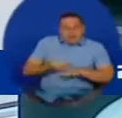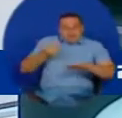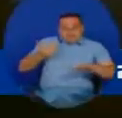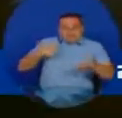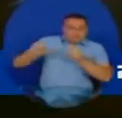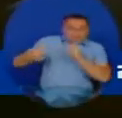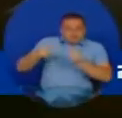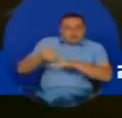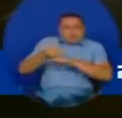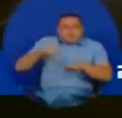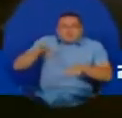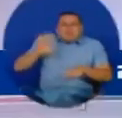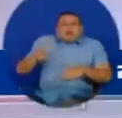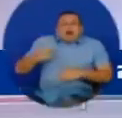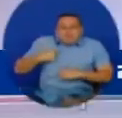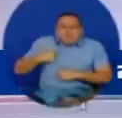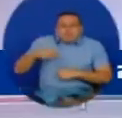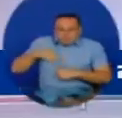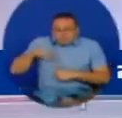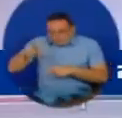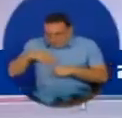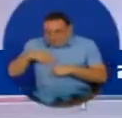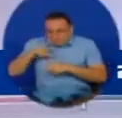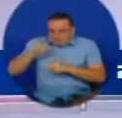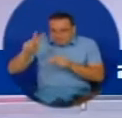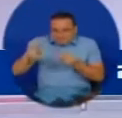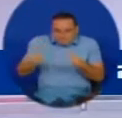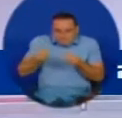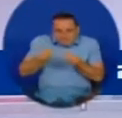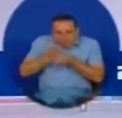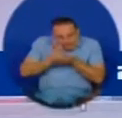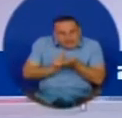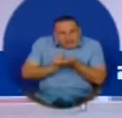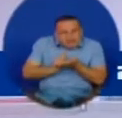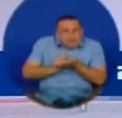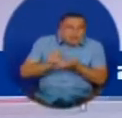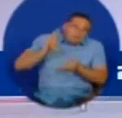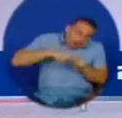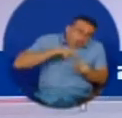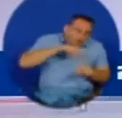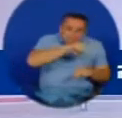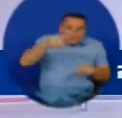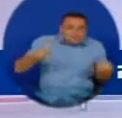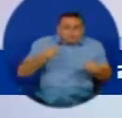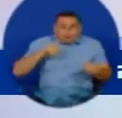לבן. אבל יש נציגות פוליטית שהיא שיקוף של הציבור, והנציגות הפוליטית מדברת משחק סכום